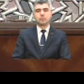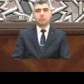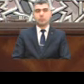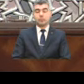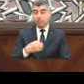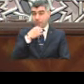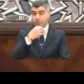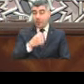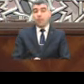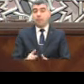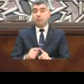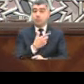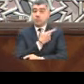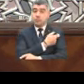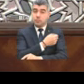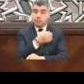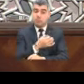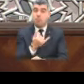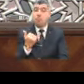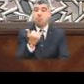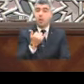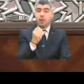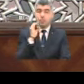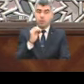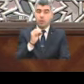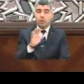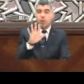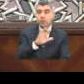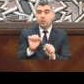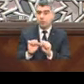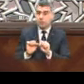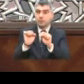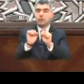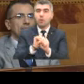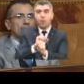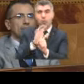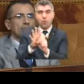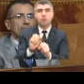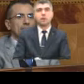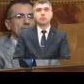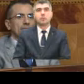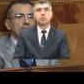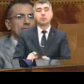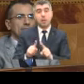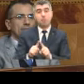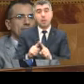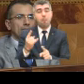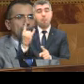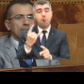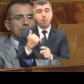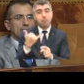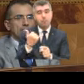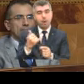إذن قلت أن التلقيح هو وسيلة ناجعة لمواجهة الوباء، وأن فرض الجواز هو